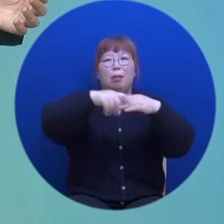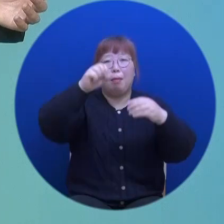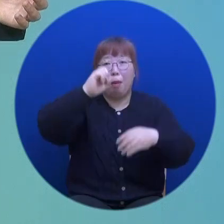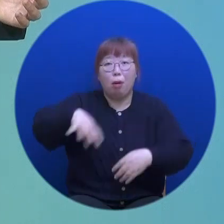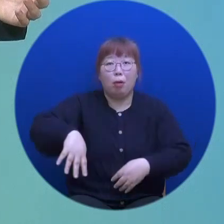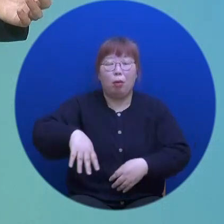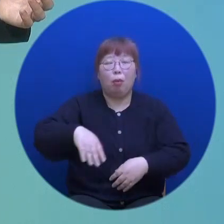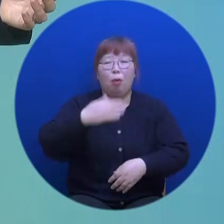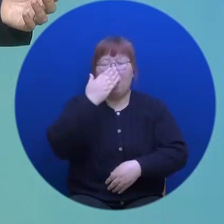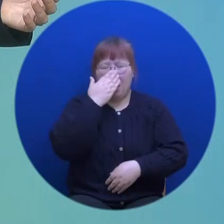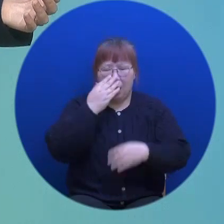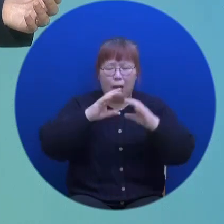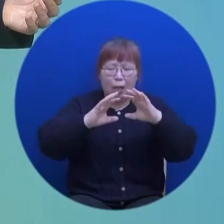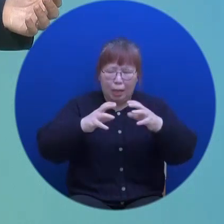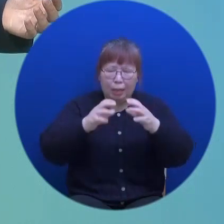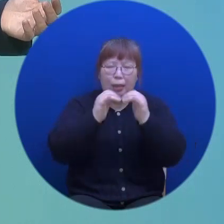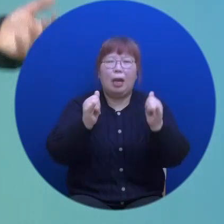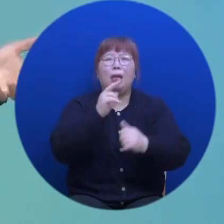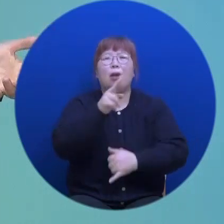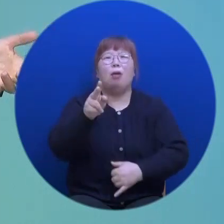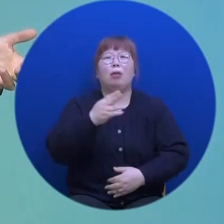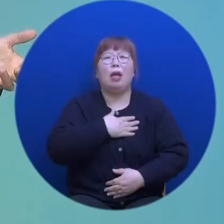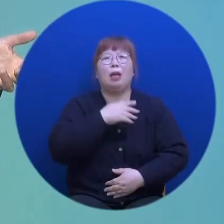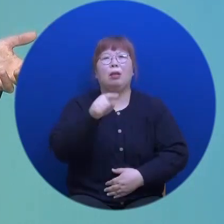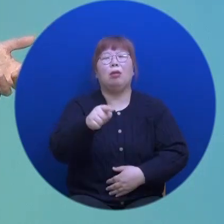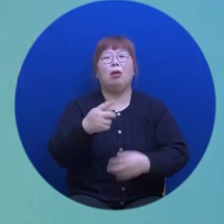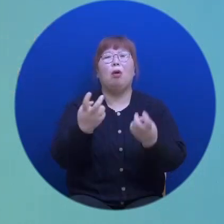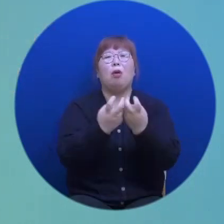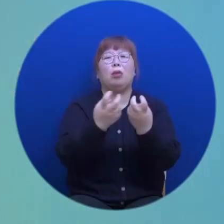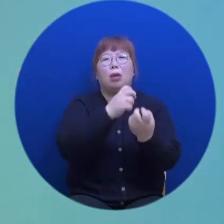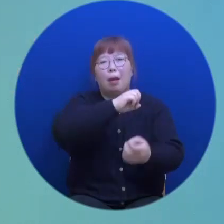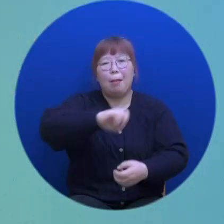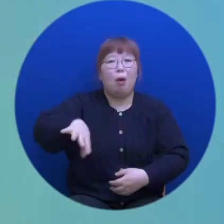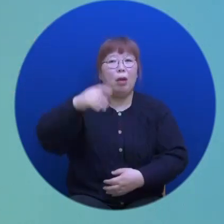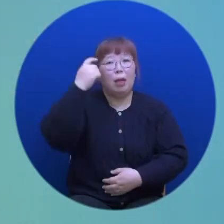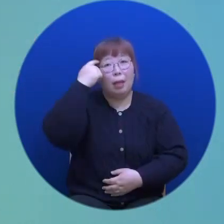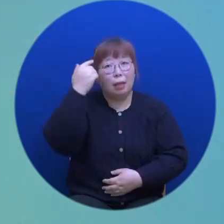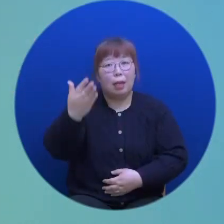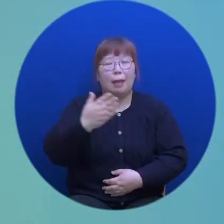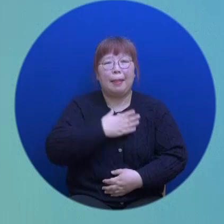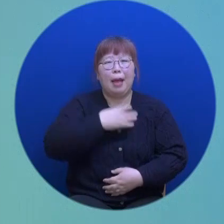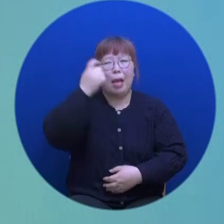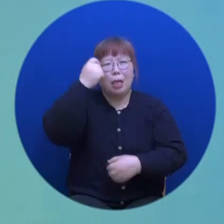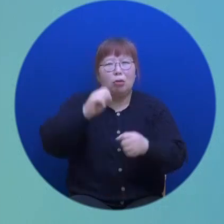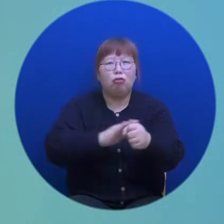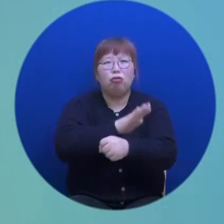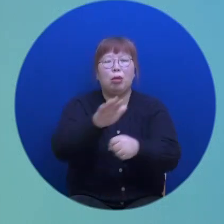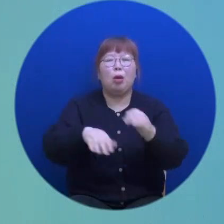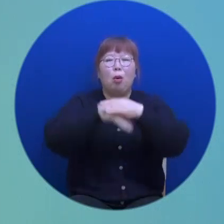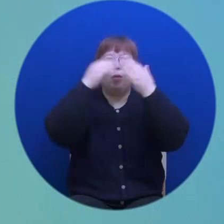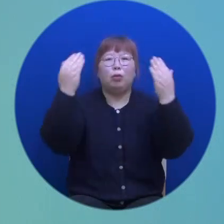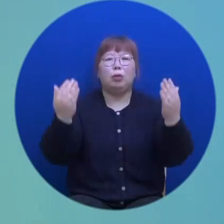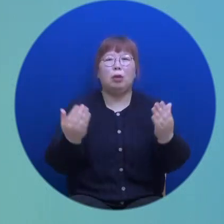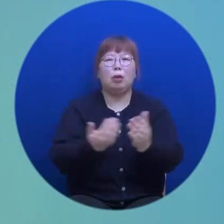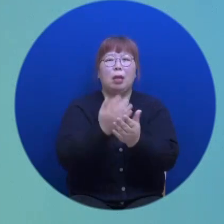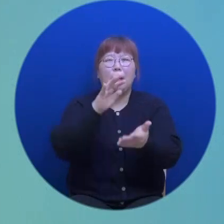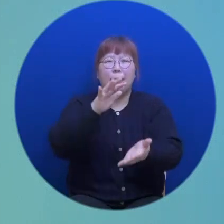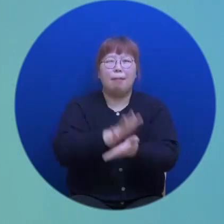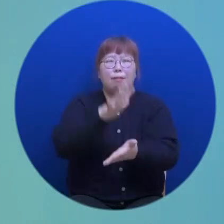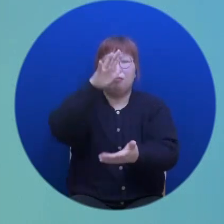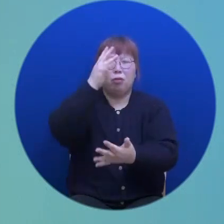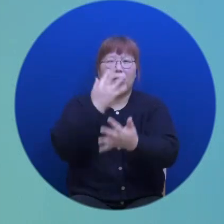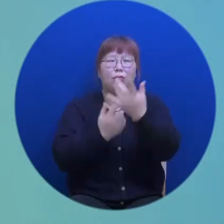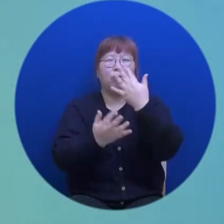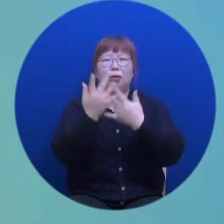이스라엘이여 내가 너를 어찌 버리겠느냐, 나의 긍휼이 온전히 불붙는